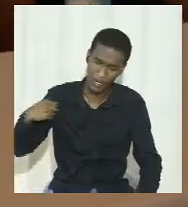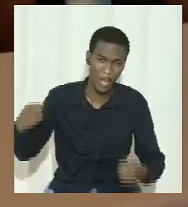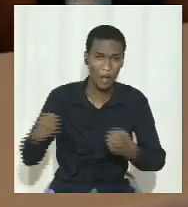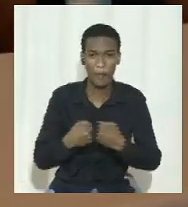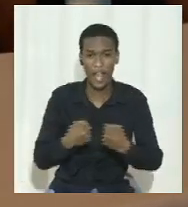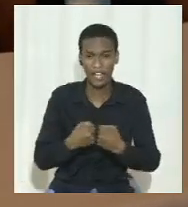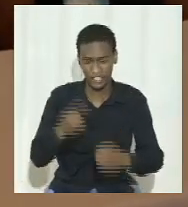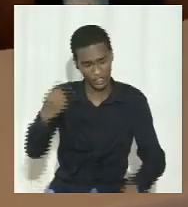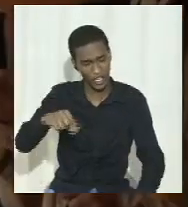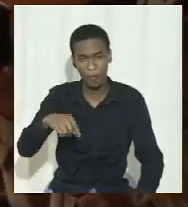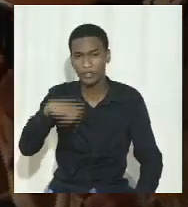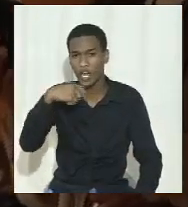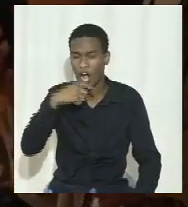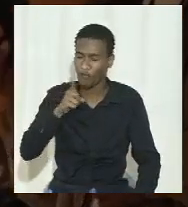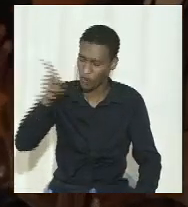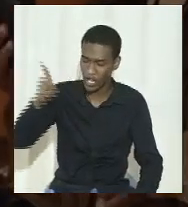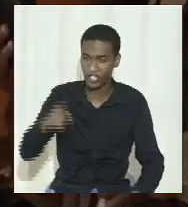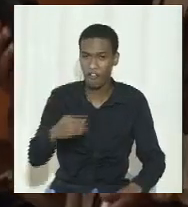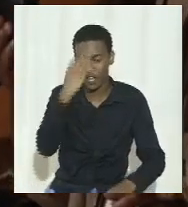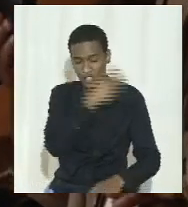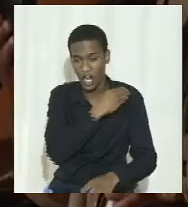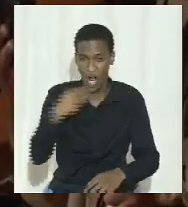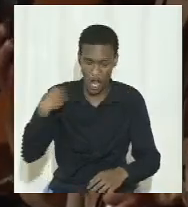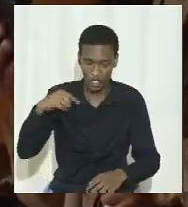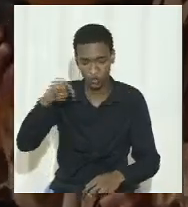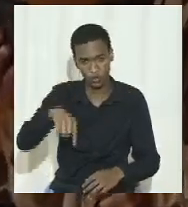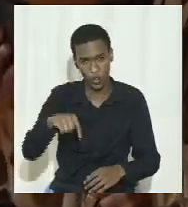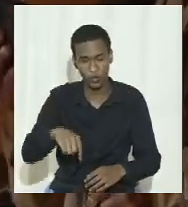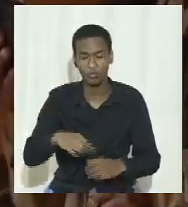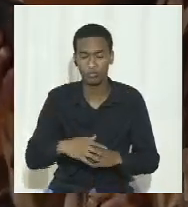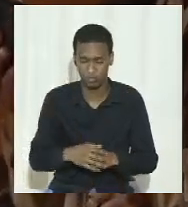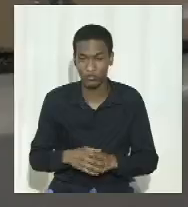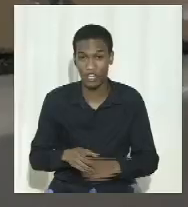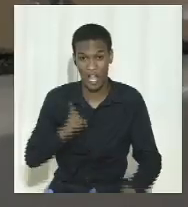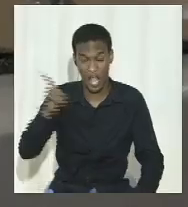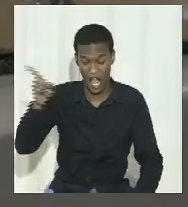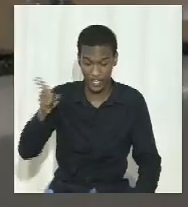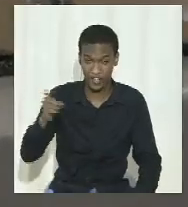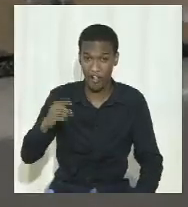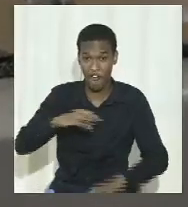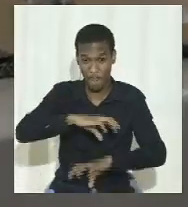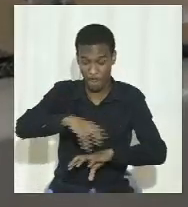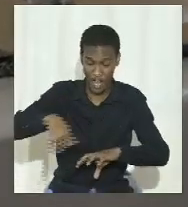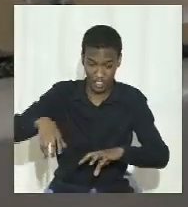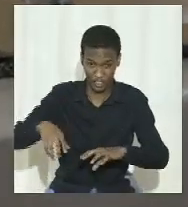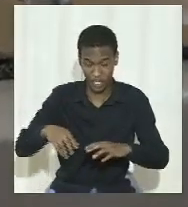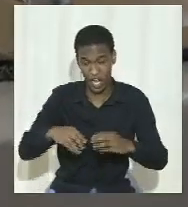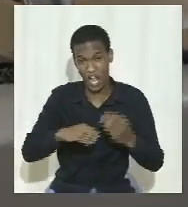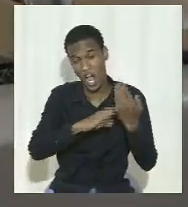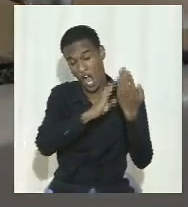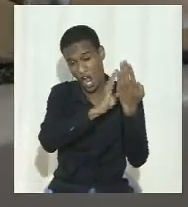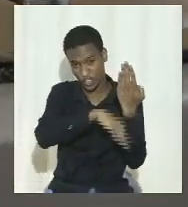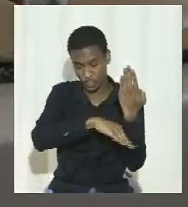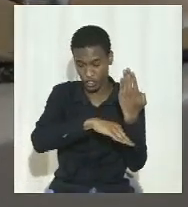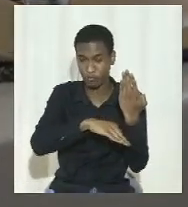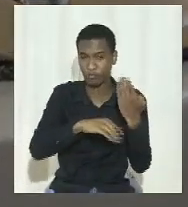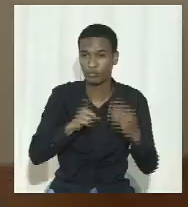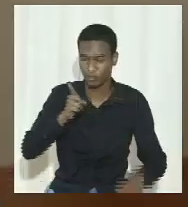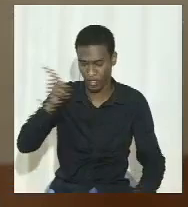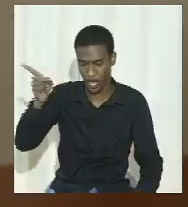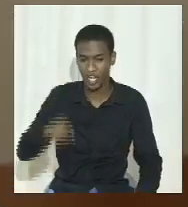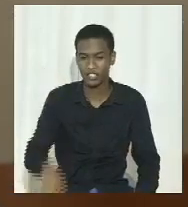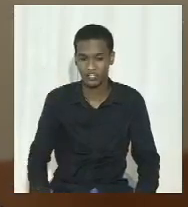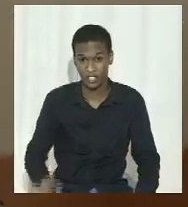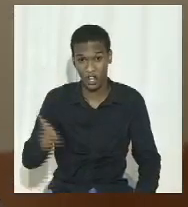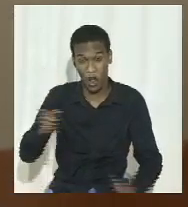ny fitondram-panjakana kehitriny tafiditra ao anatin'izay ny aty amin'ny faritra anao sisy androy amin'ny mahaministra mpiahy ny ministry ny rano